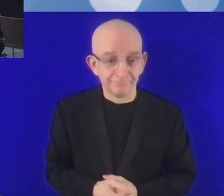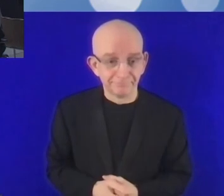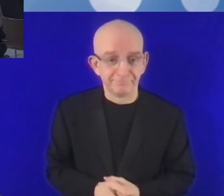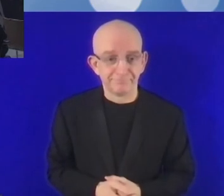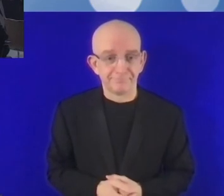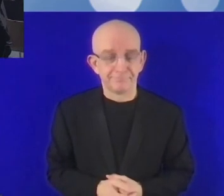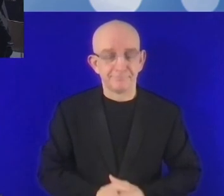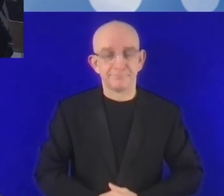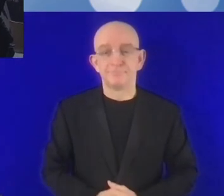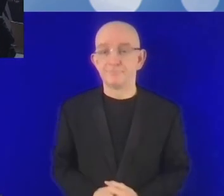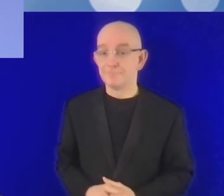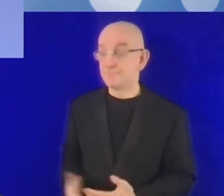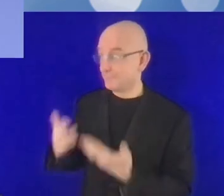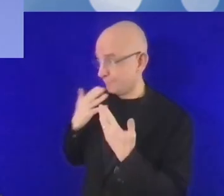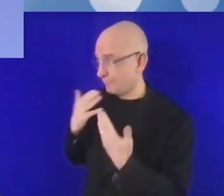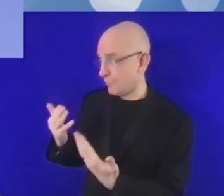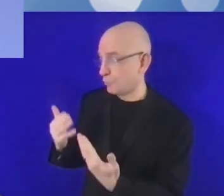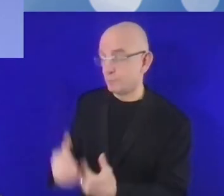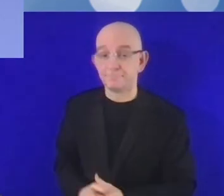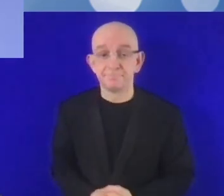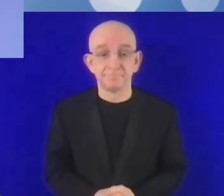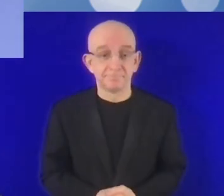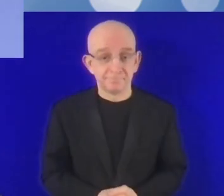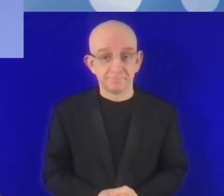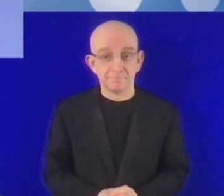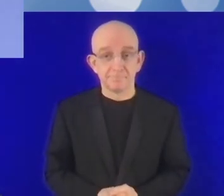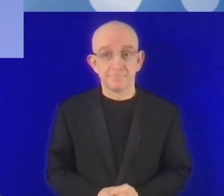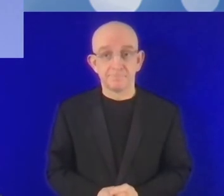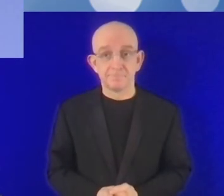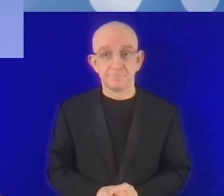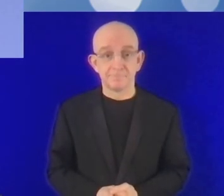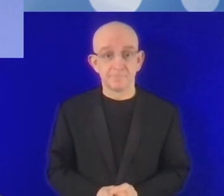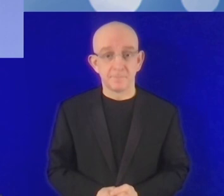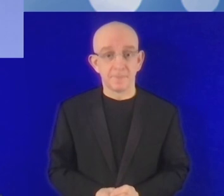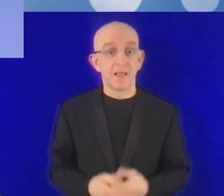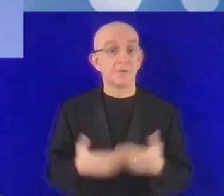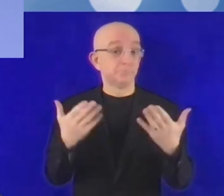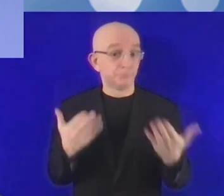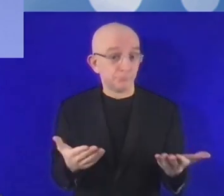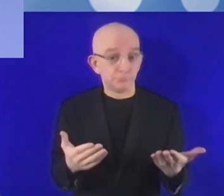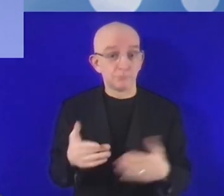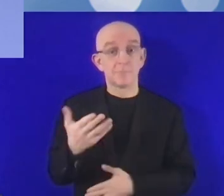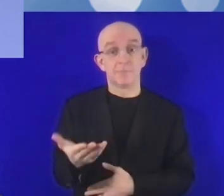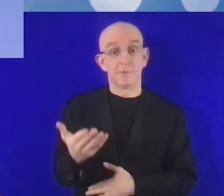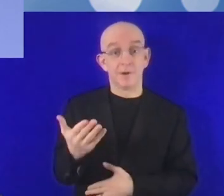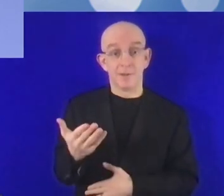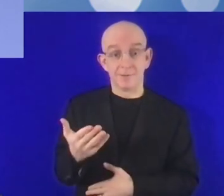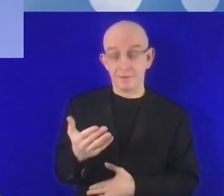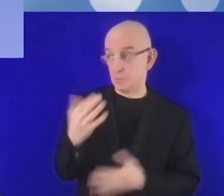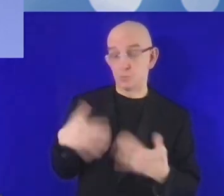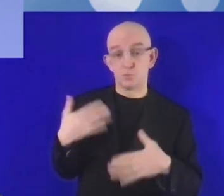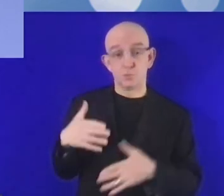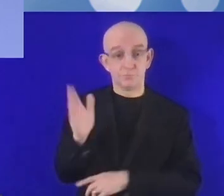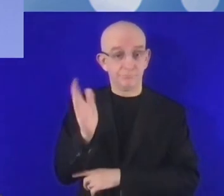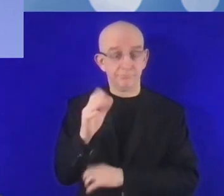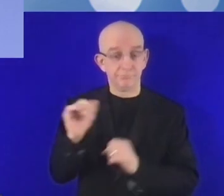家。 刚才是 Miriam Kühler， 是 RIPE 的主席，非常感谢他的积极